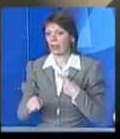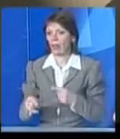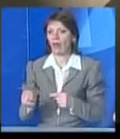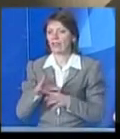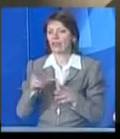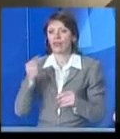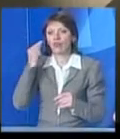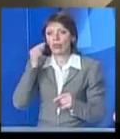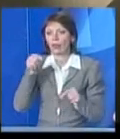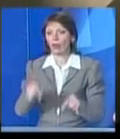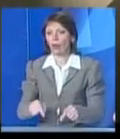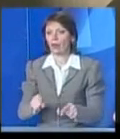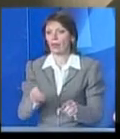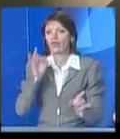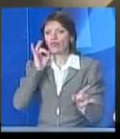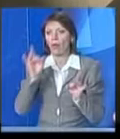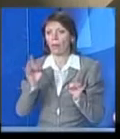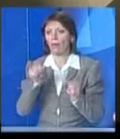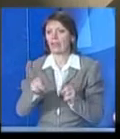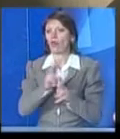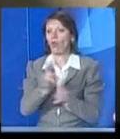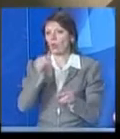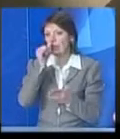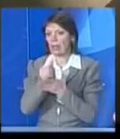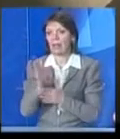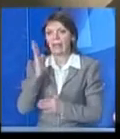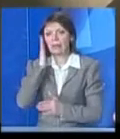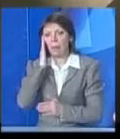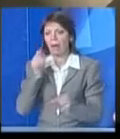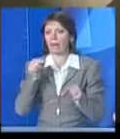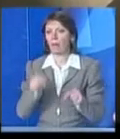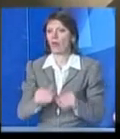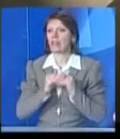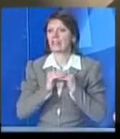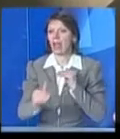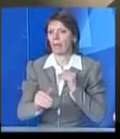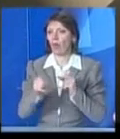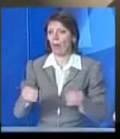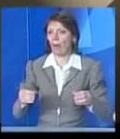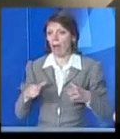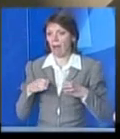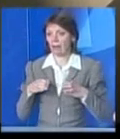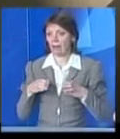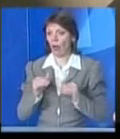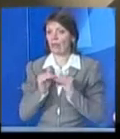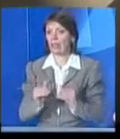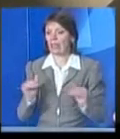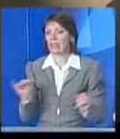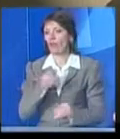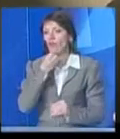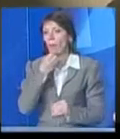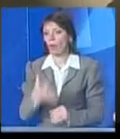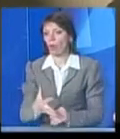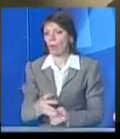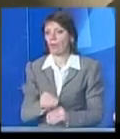Дніпро, шум повели. Комусь не дай заспати, бо степ його багатство, дитинство і добро.